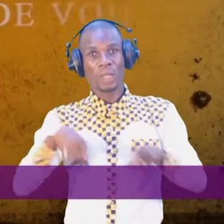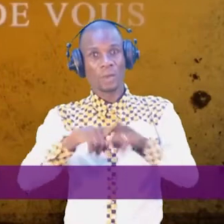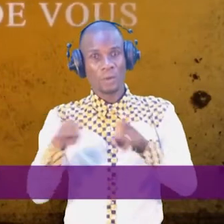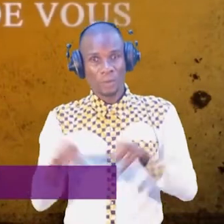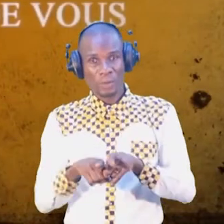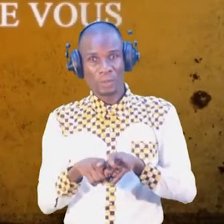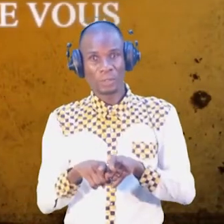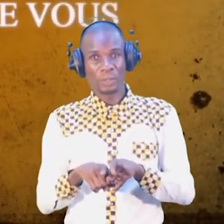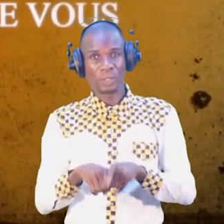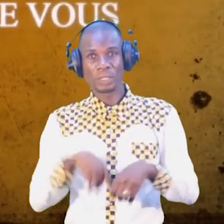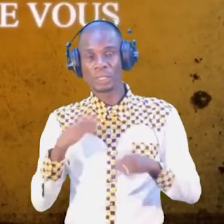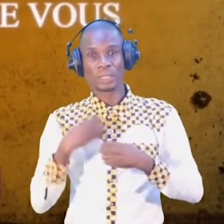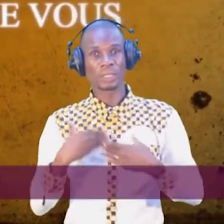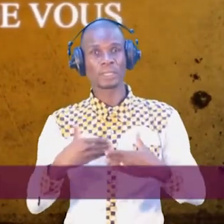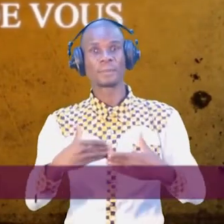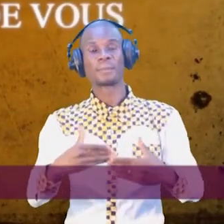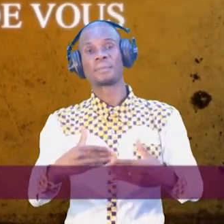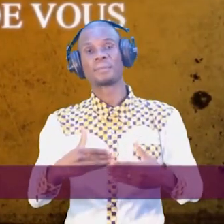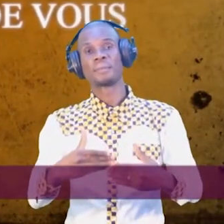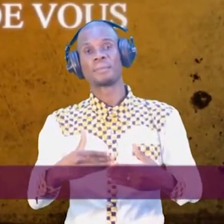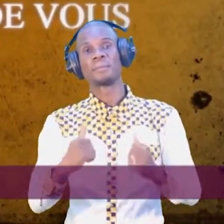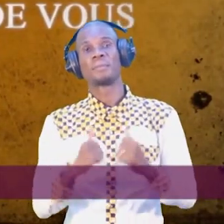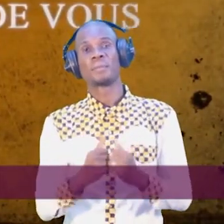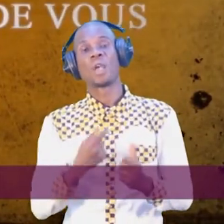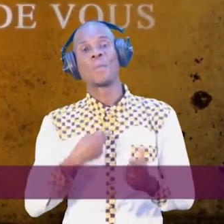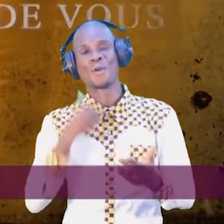Kristo azali pene pene na yo.